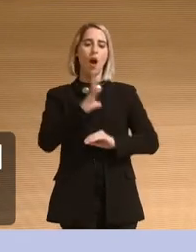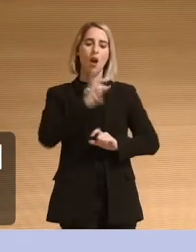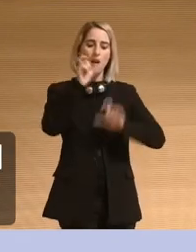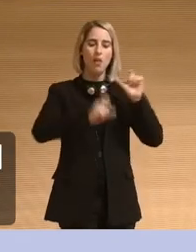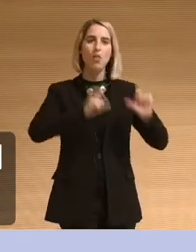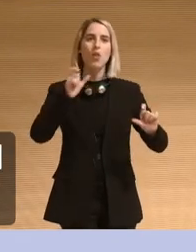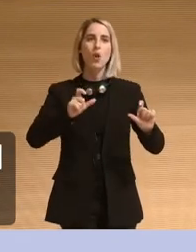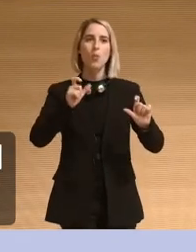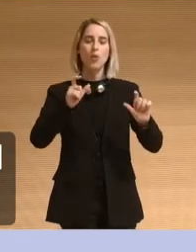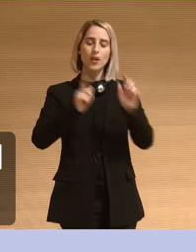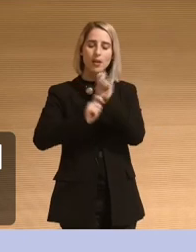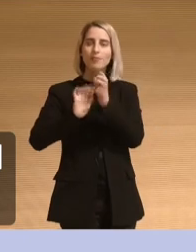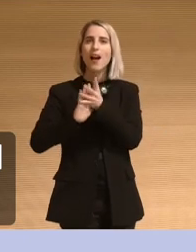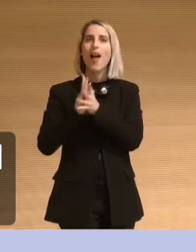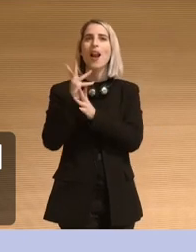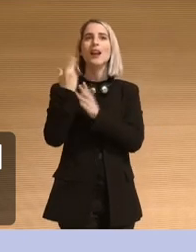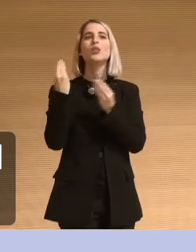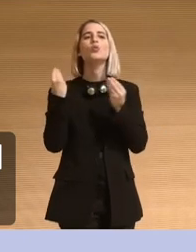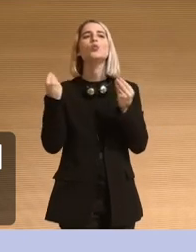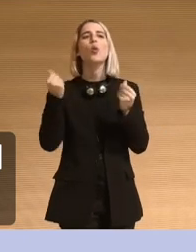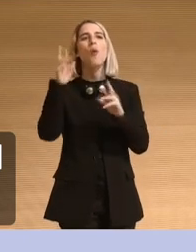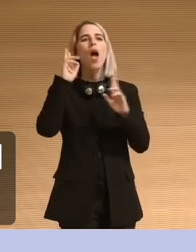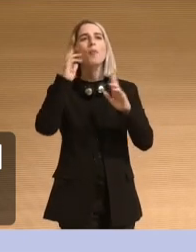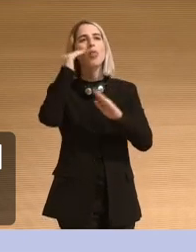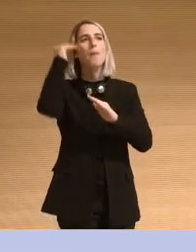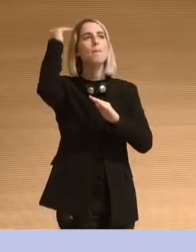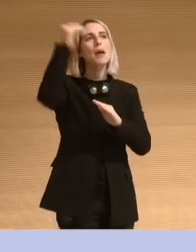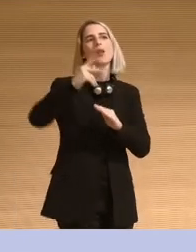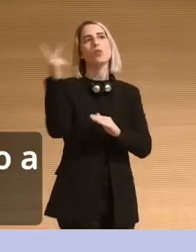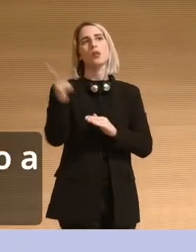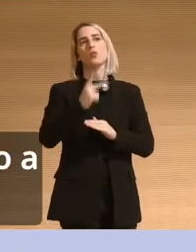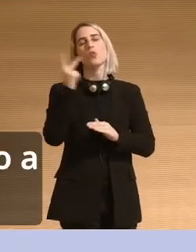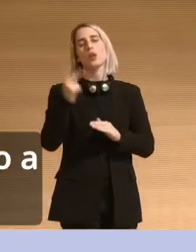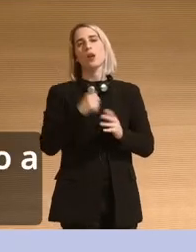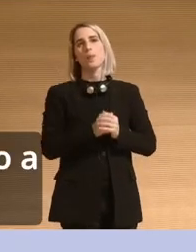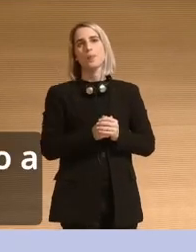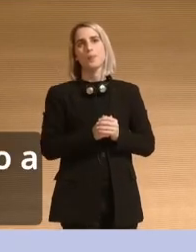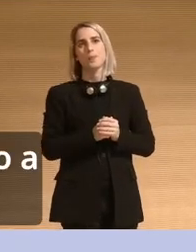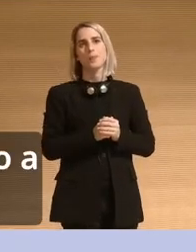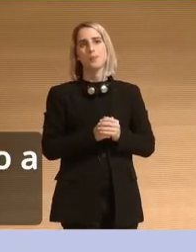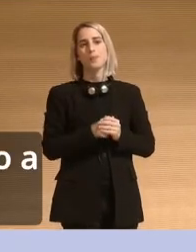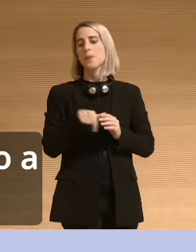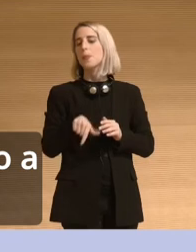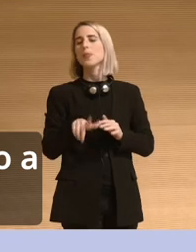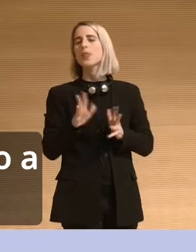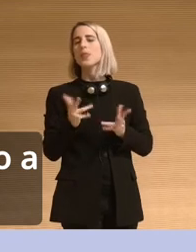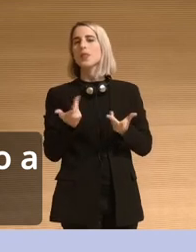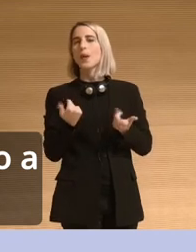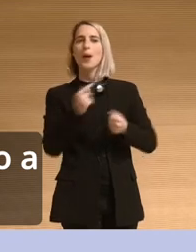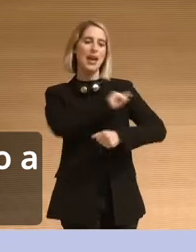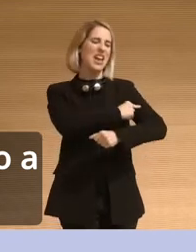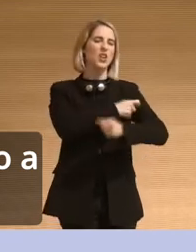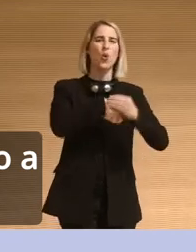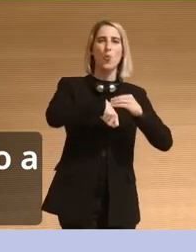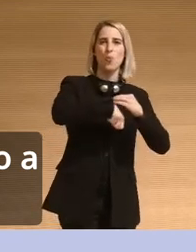καλλιεργεί σπόρους ελπίδας για ένα καλύτερο μέλλον για τον εαυτό του και την κοινωνία. Μετακινούμενο μάλιστα από το ιατρικό μοντέλο, το ανέφερε